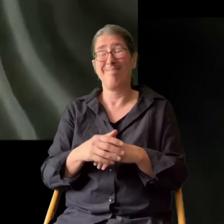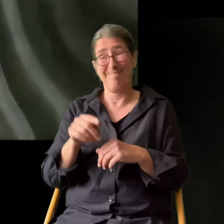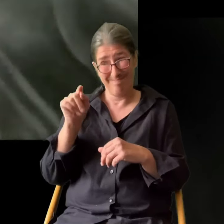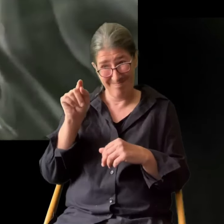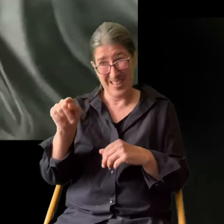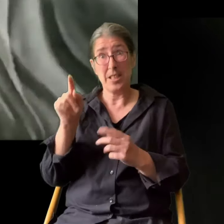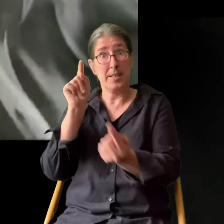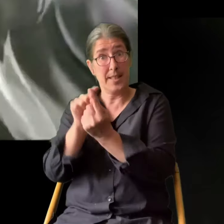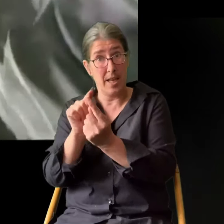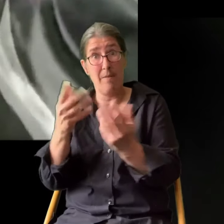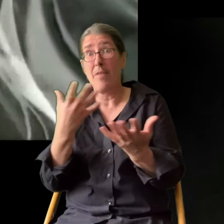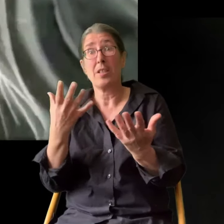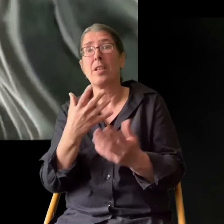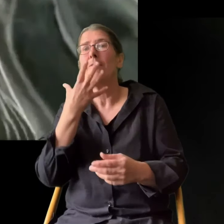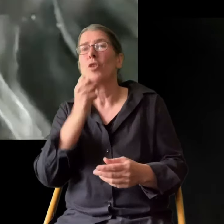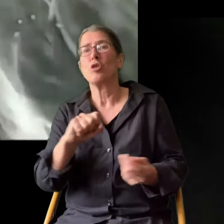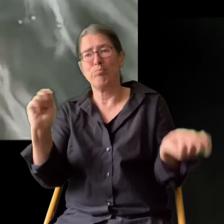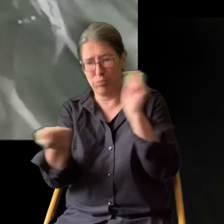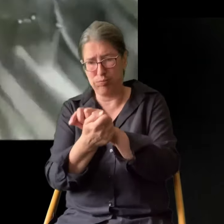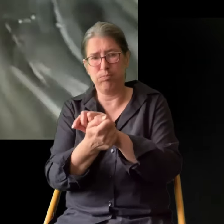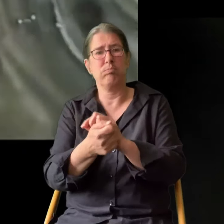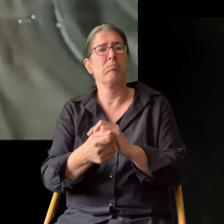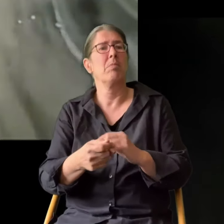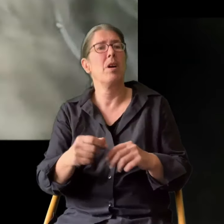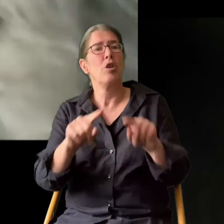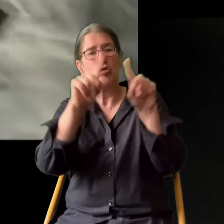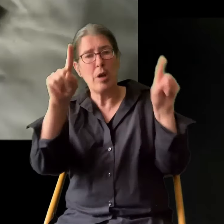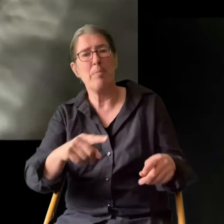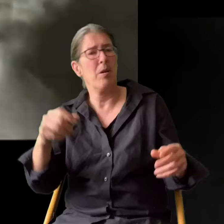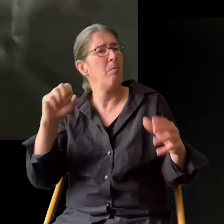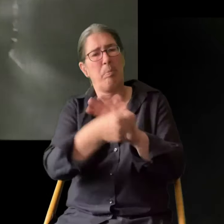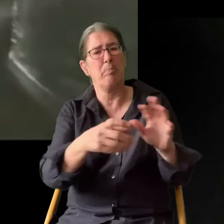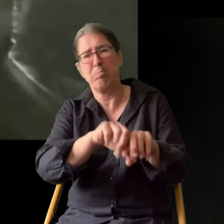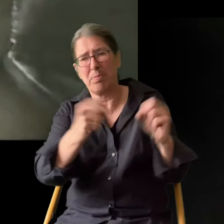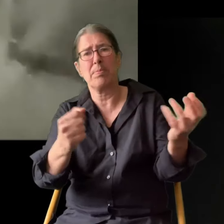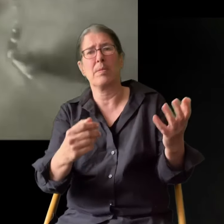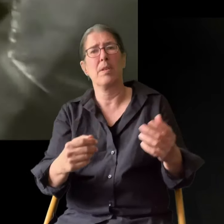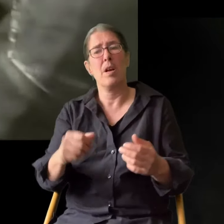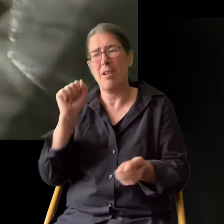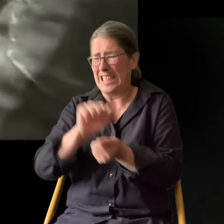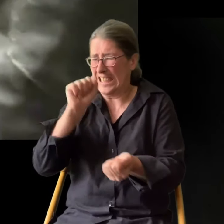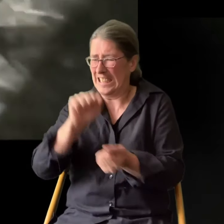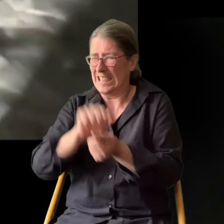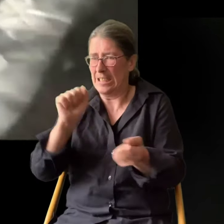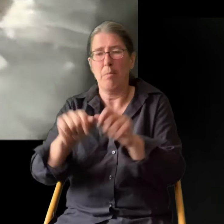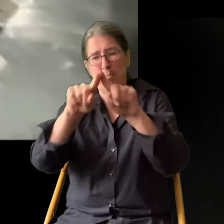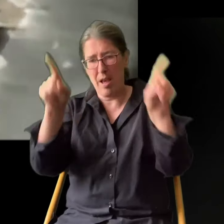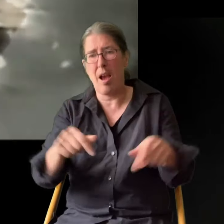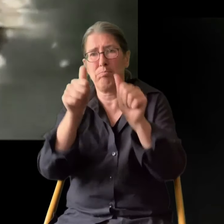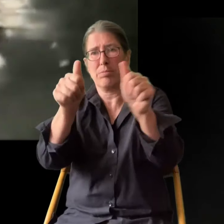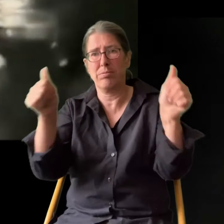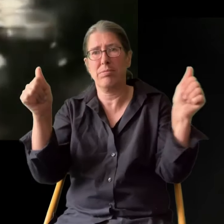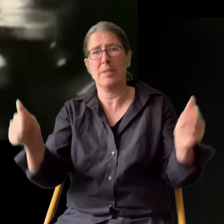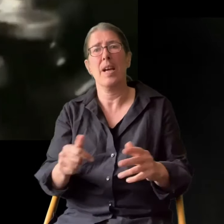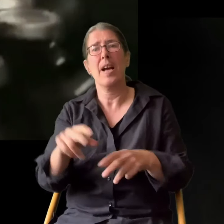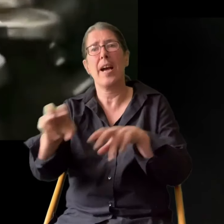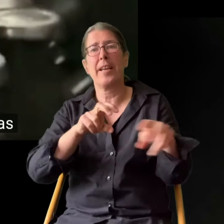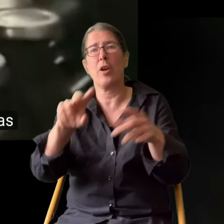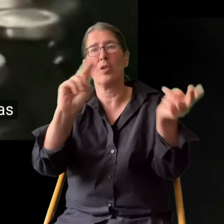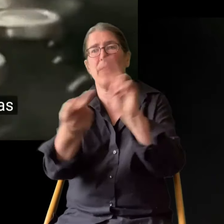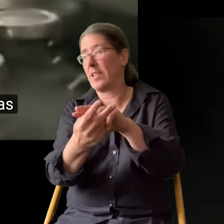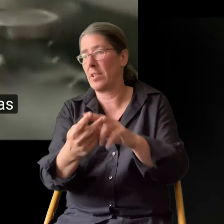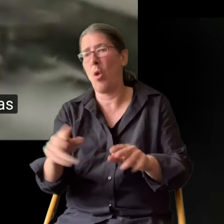Sie wollen den Umsturz. Die ersten Scheiben gehen zu Bruch. Eilig gedruckte Plakate sprechen von Regierungswechsel. Sie